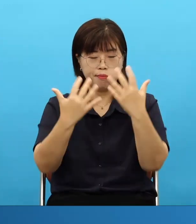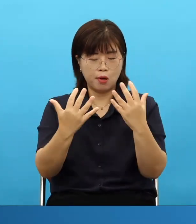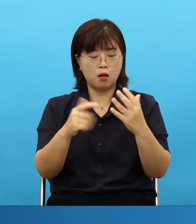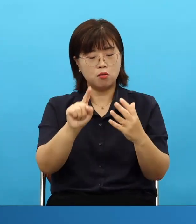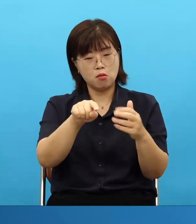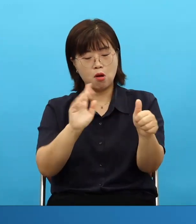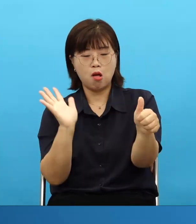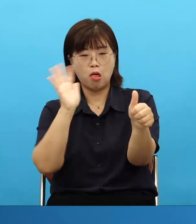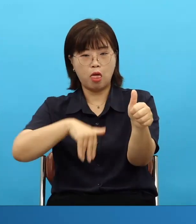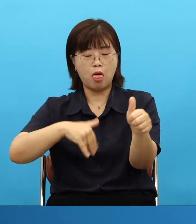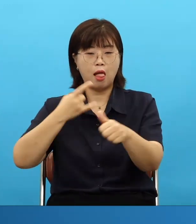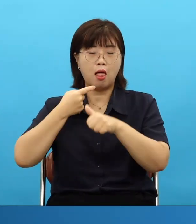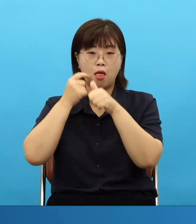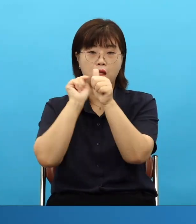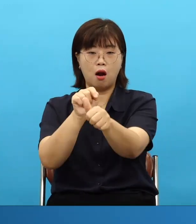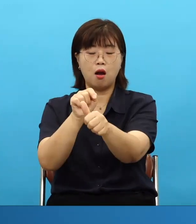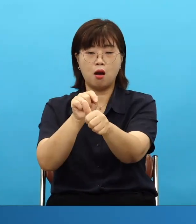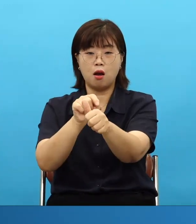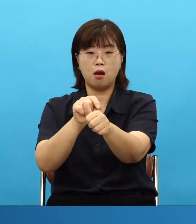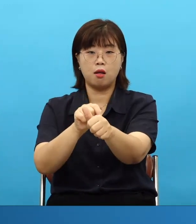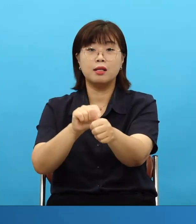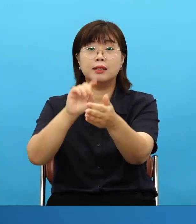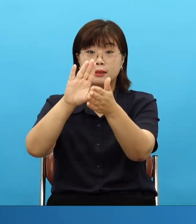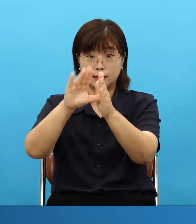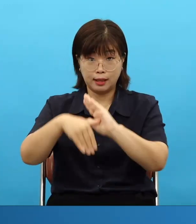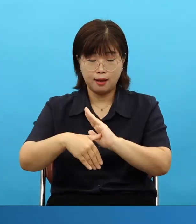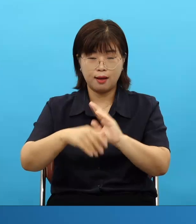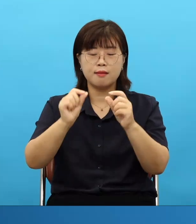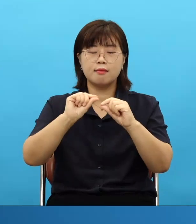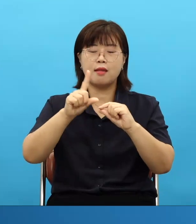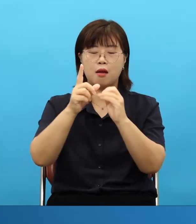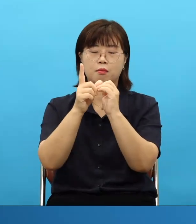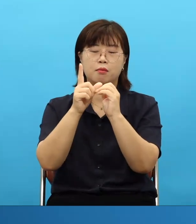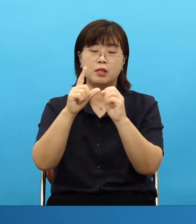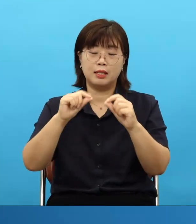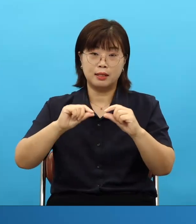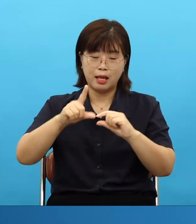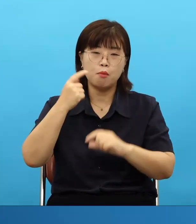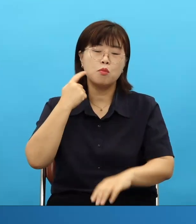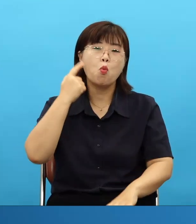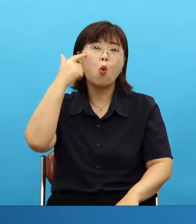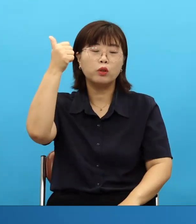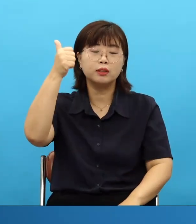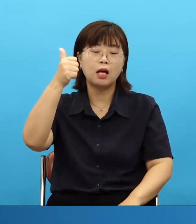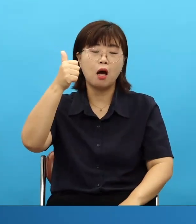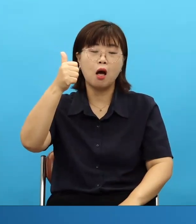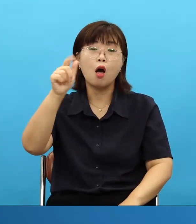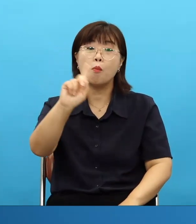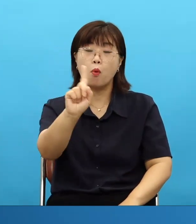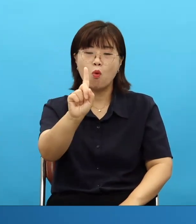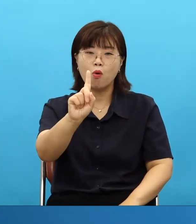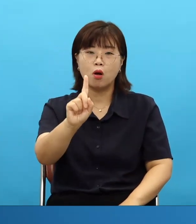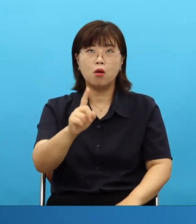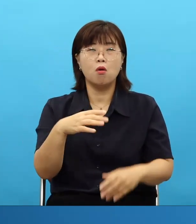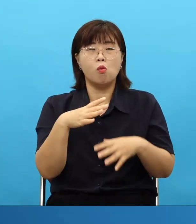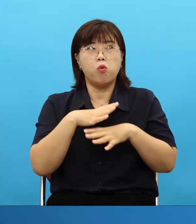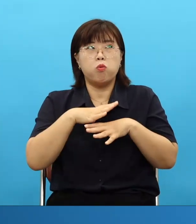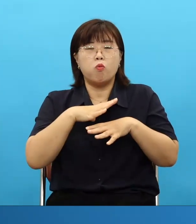it. 대부분 목사들이 겁을 먹은 거예요. And the vast majority of pastors were